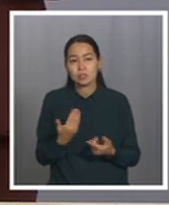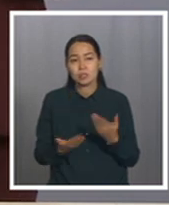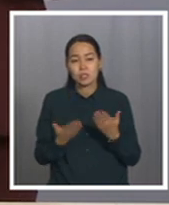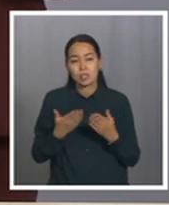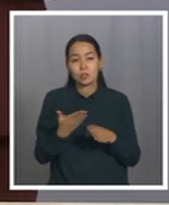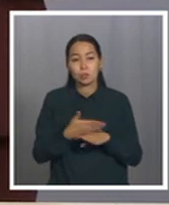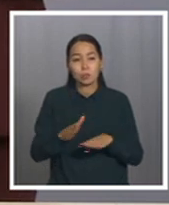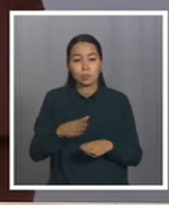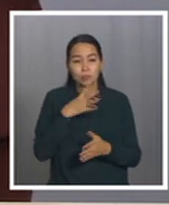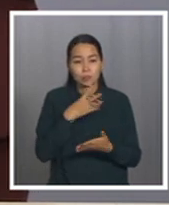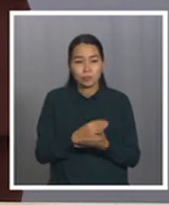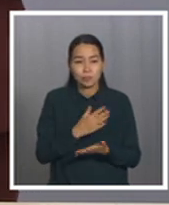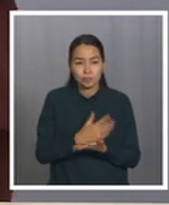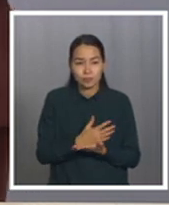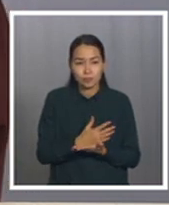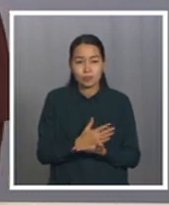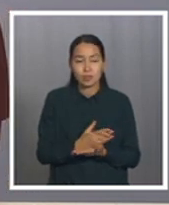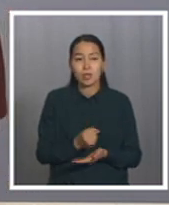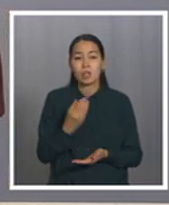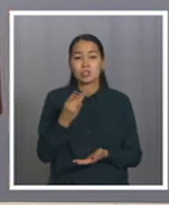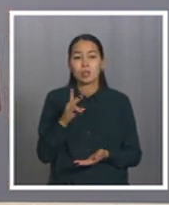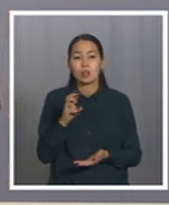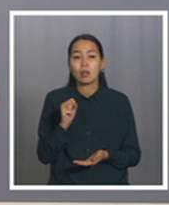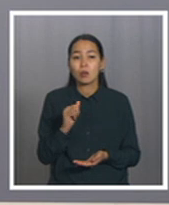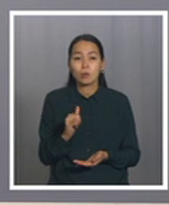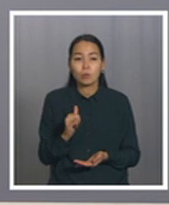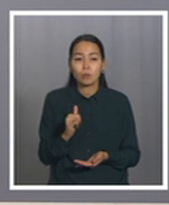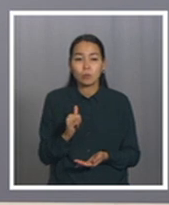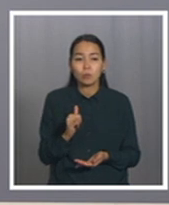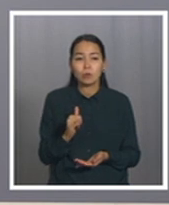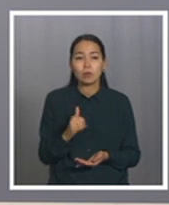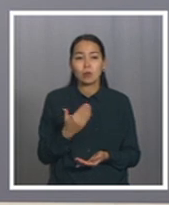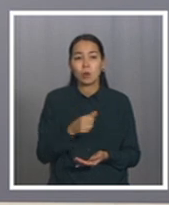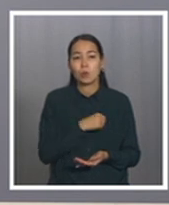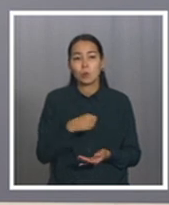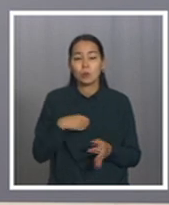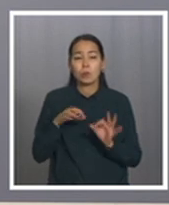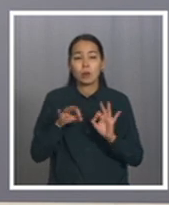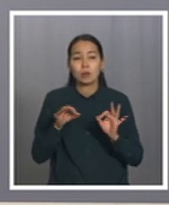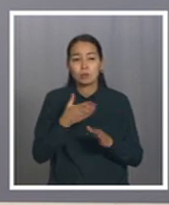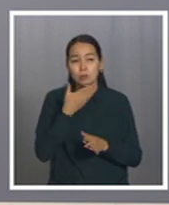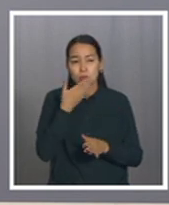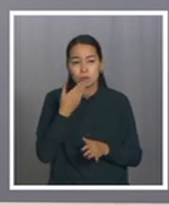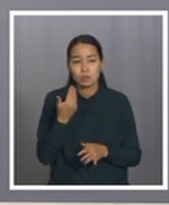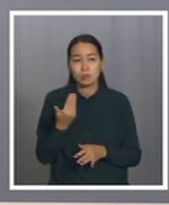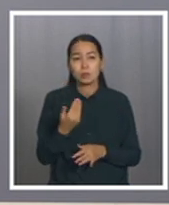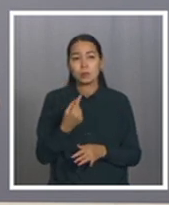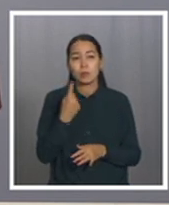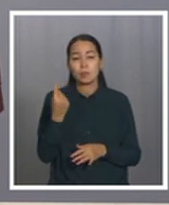тұрады. Ал шылауды алып қарайық. Өзінің айтары жоқ, біреудің ығында